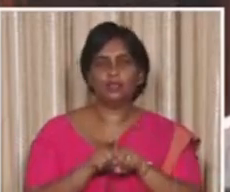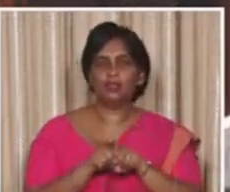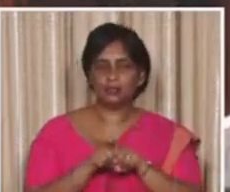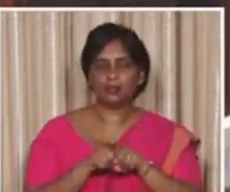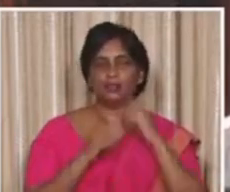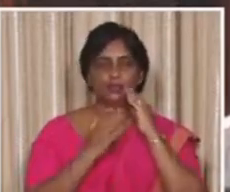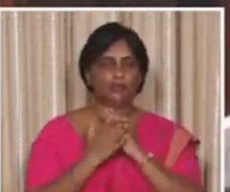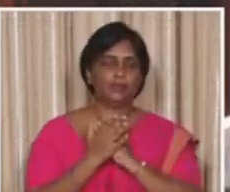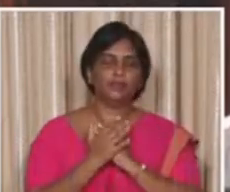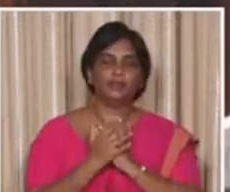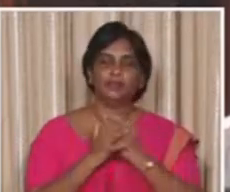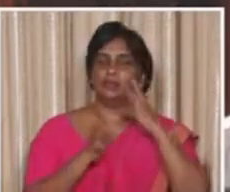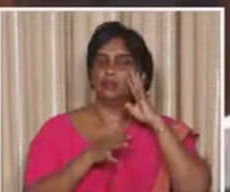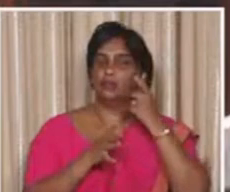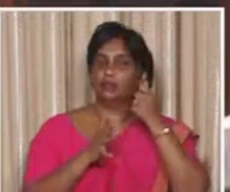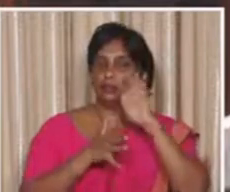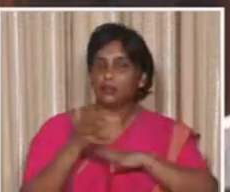செலவு திட்டத்துக்கான விவாதம் நடந்து கொண்டிருக்கு.